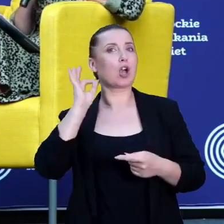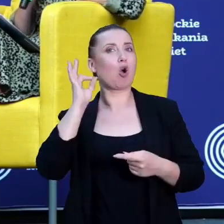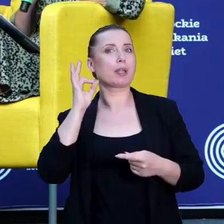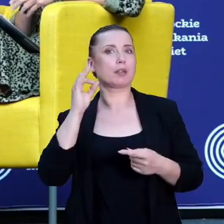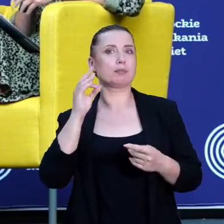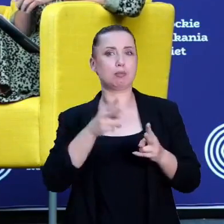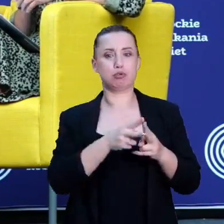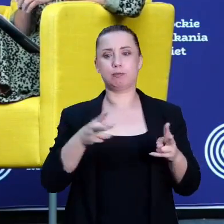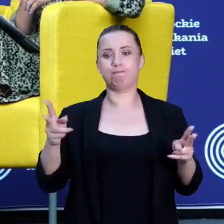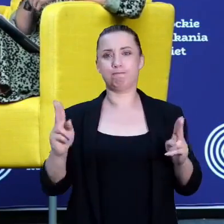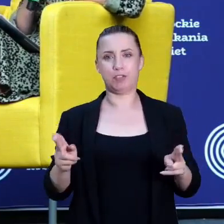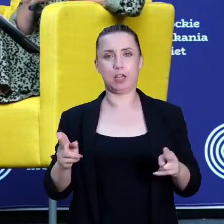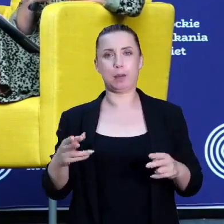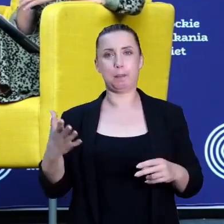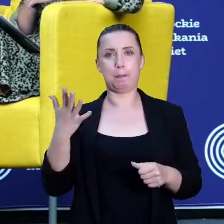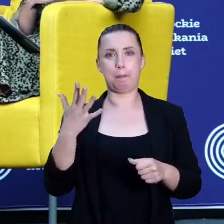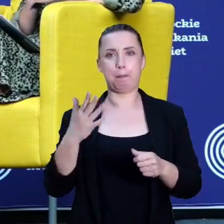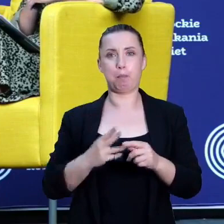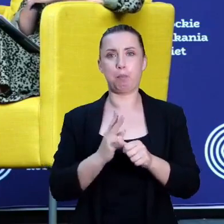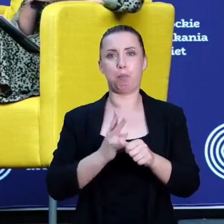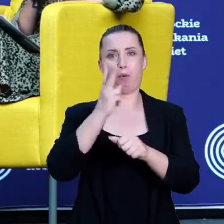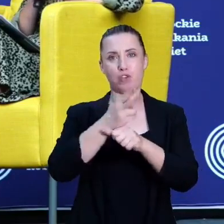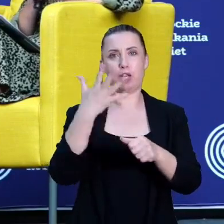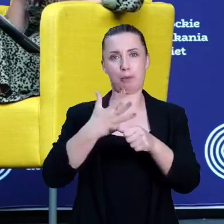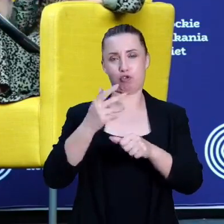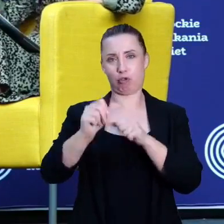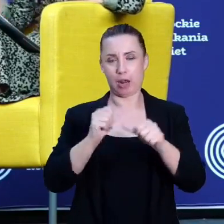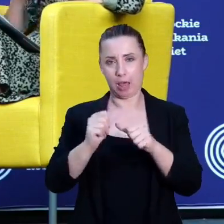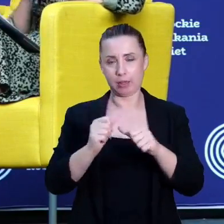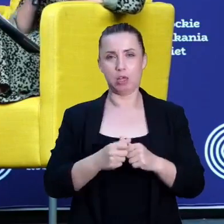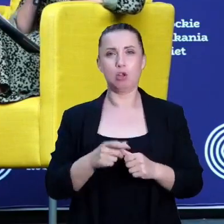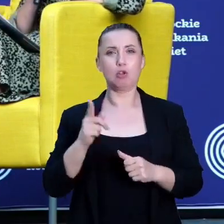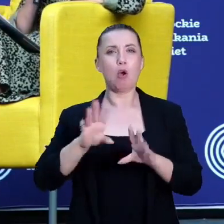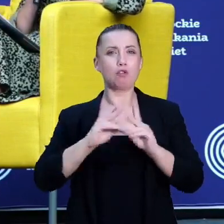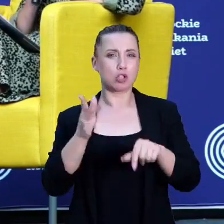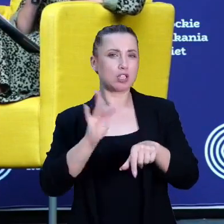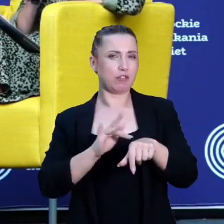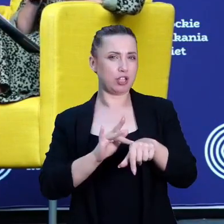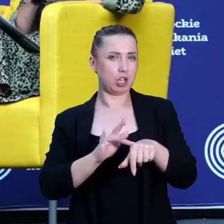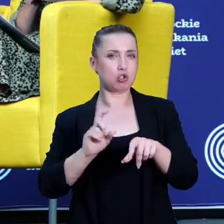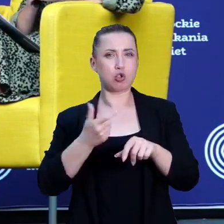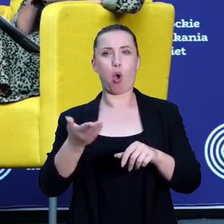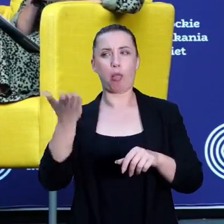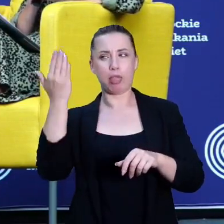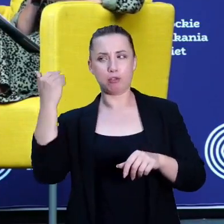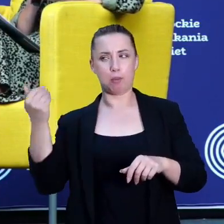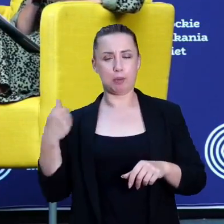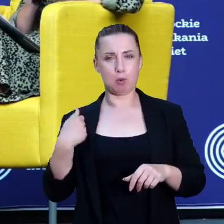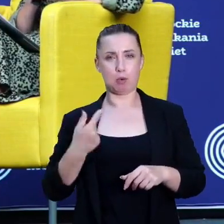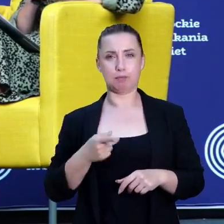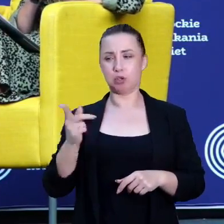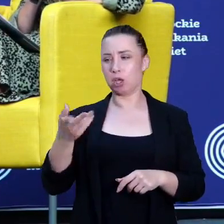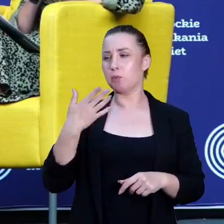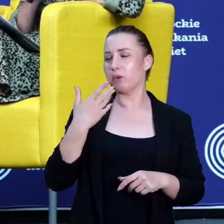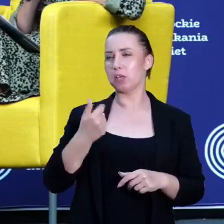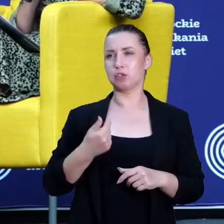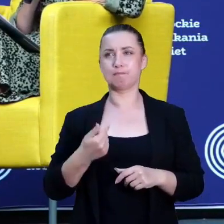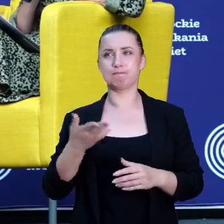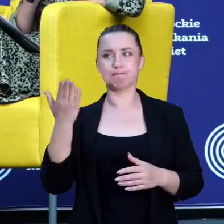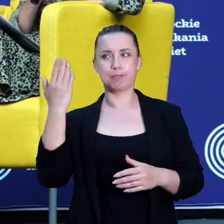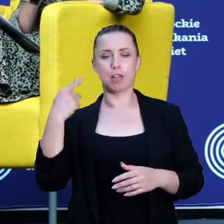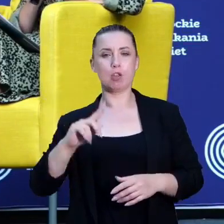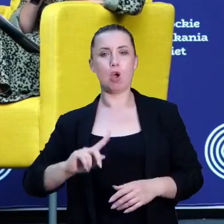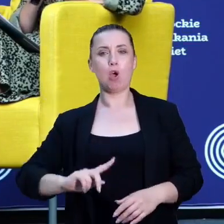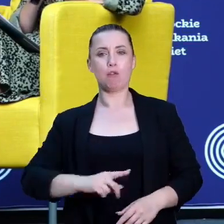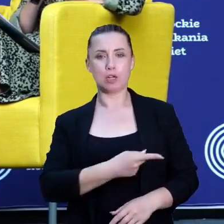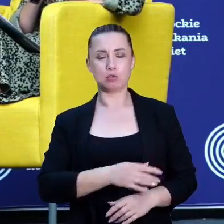jest konsekwencją tego wszystkiego, co było wcześniej. Ty, Magda, wspomniałaś francuski, ale zobaczmy, jak